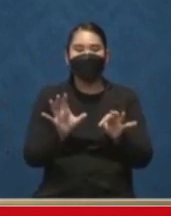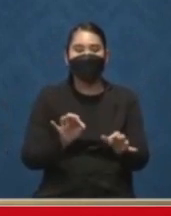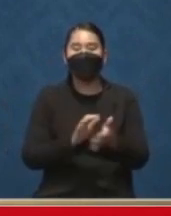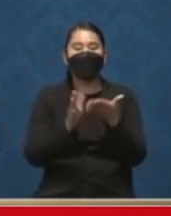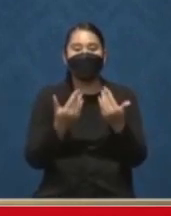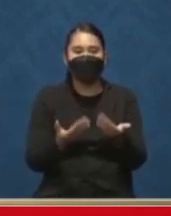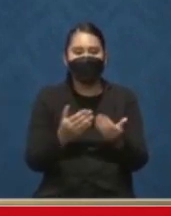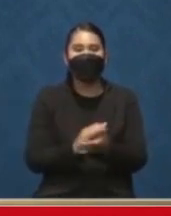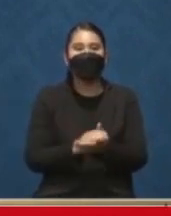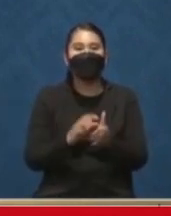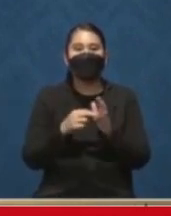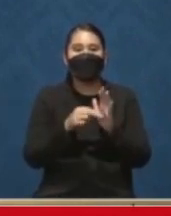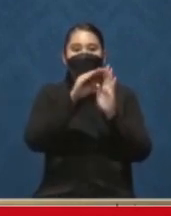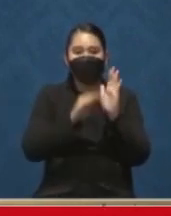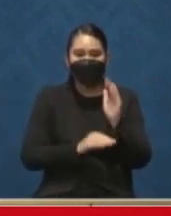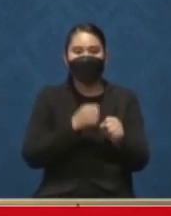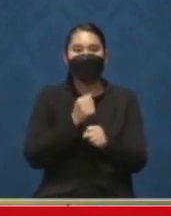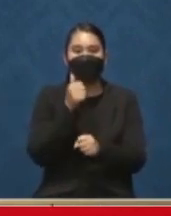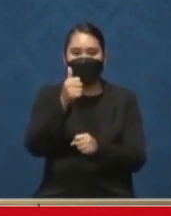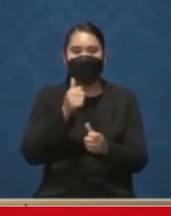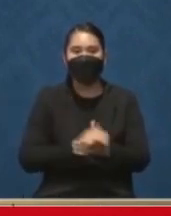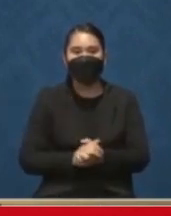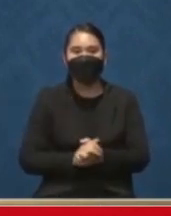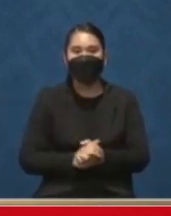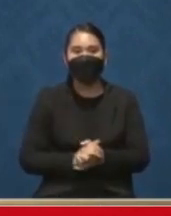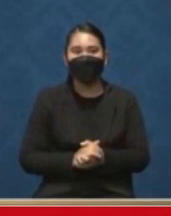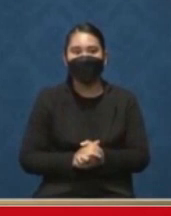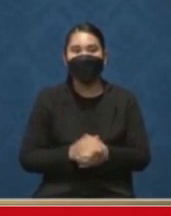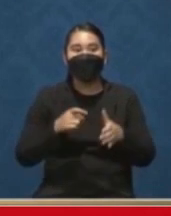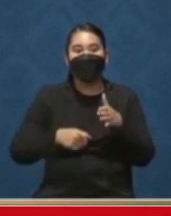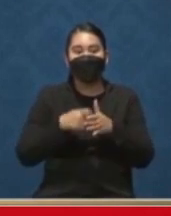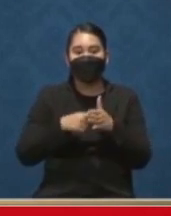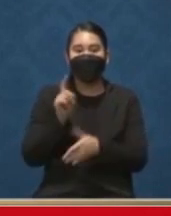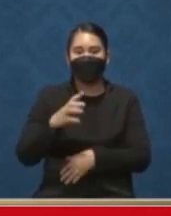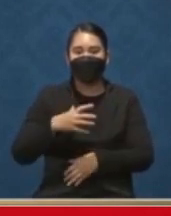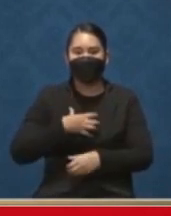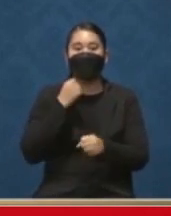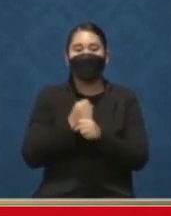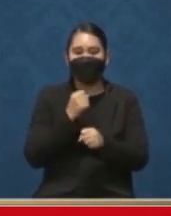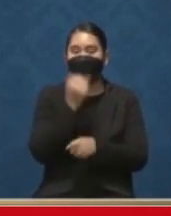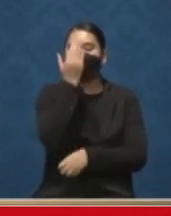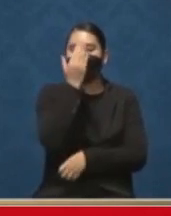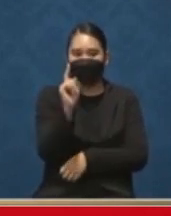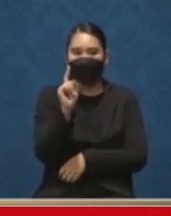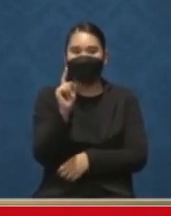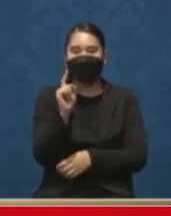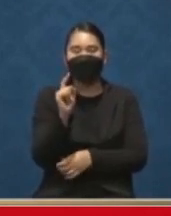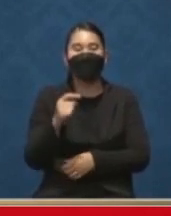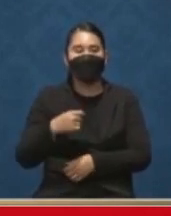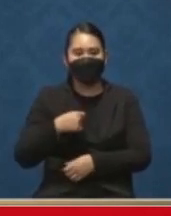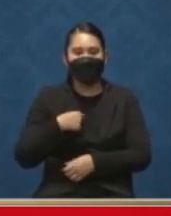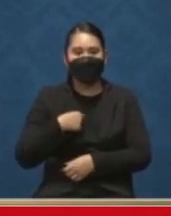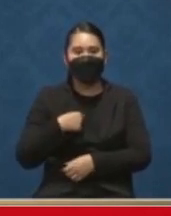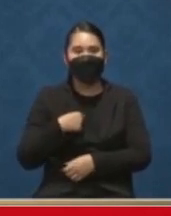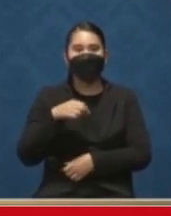ทั้งหมดอะไรก็แล้วแต่สุดแท้แต่กระบวนการมันจะเดินมาท่านประธานนะสาเหตุที่อยากทำเรื่องนี้ก็เพราะว่